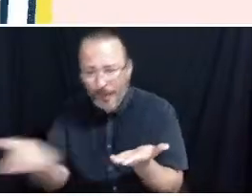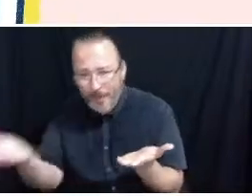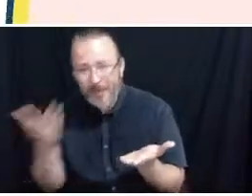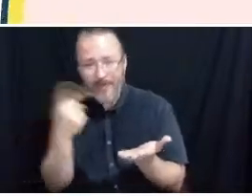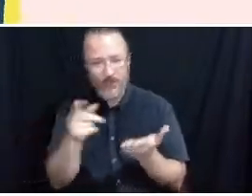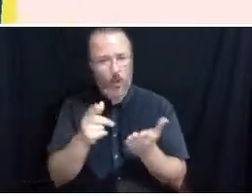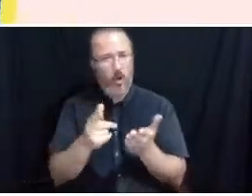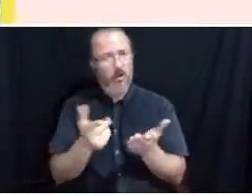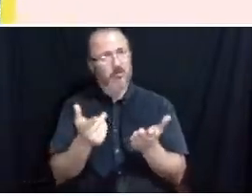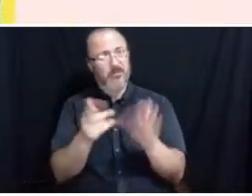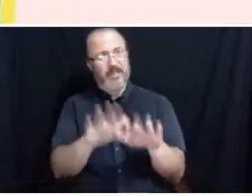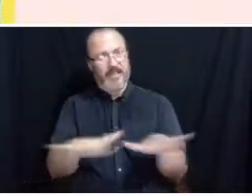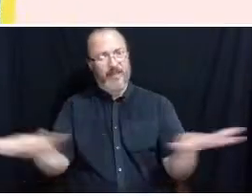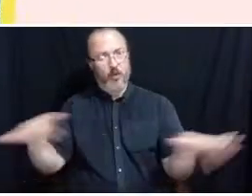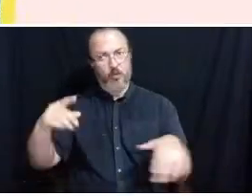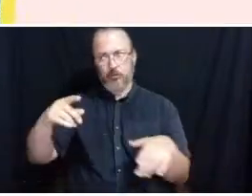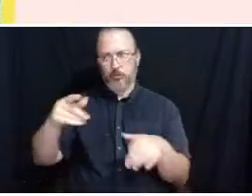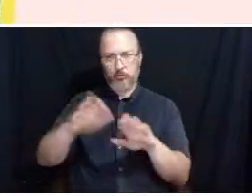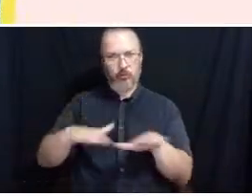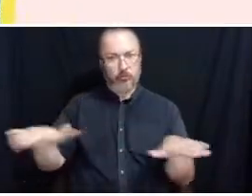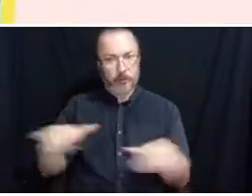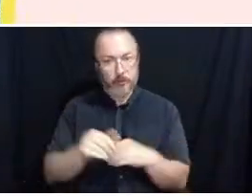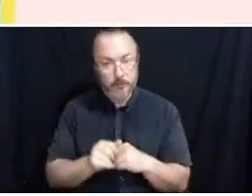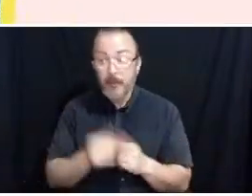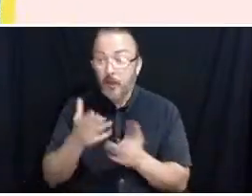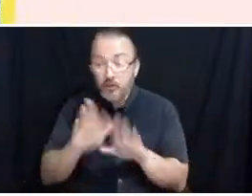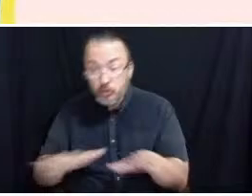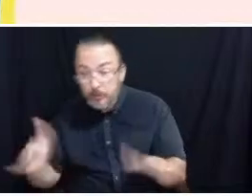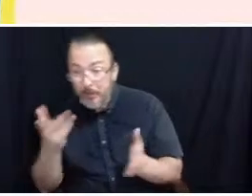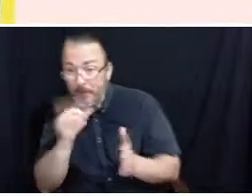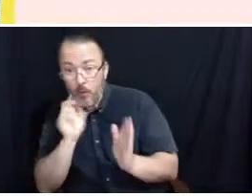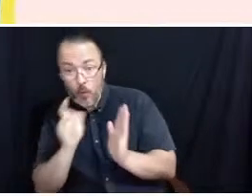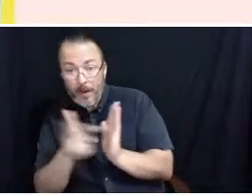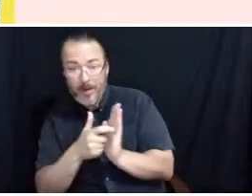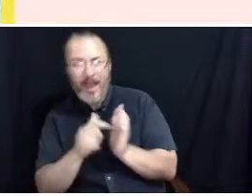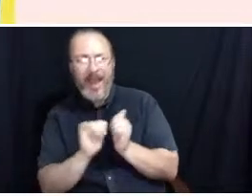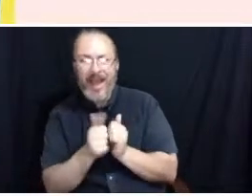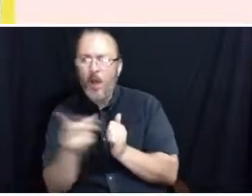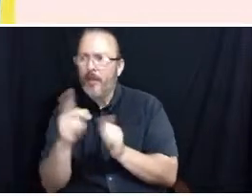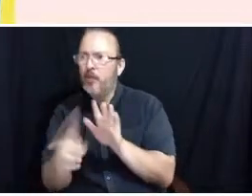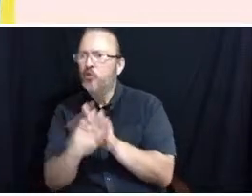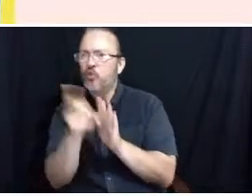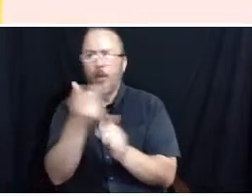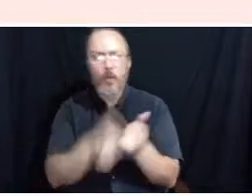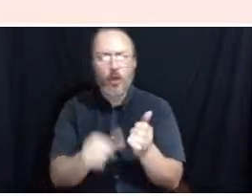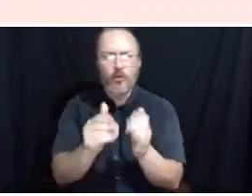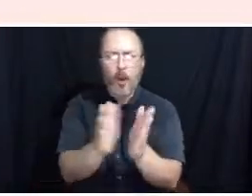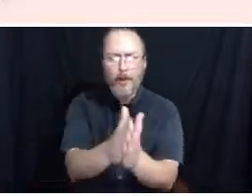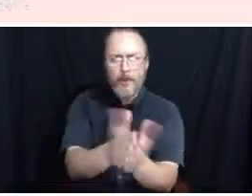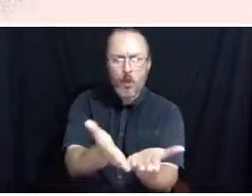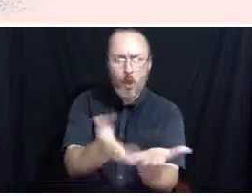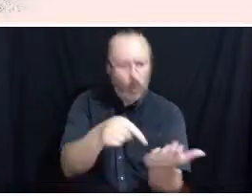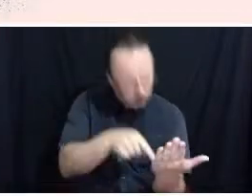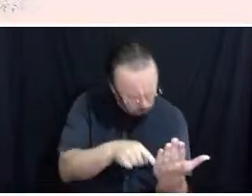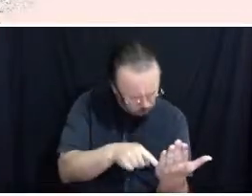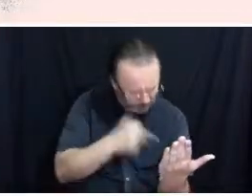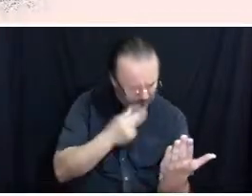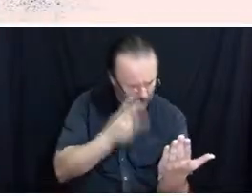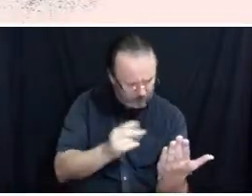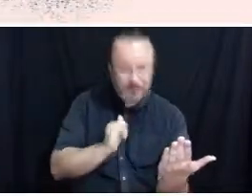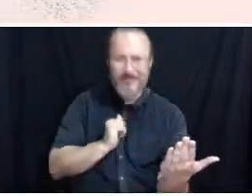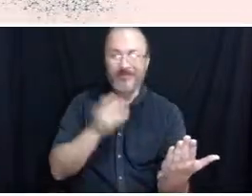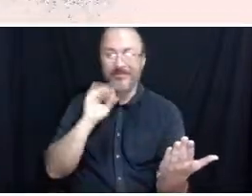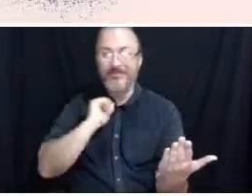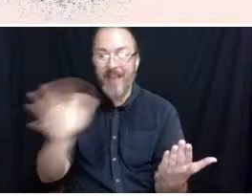équipés pour répondre aux besoins divers des élèves. Les enfants ne se reconnaissent pas toujours dans les manuels scolaires. Certains peuvent même ne pas s'y retrouver du tout. Ils